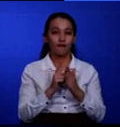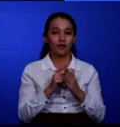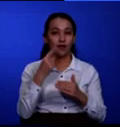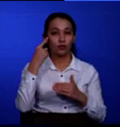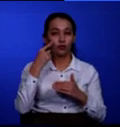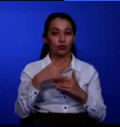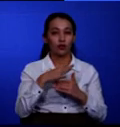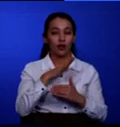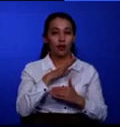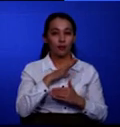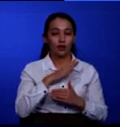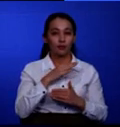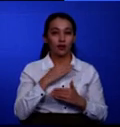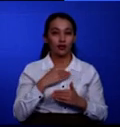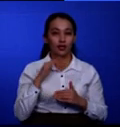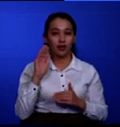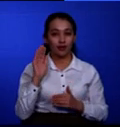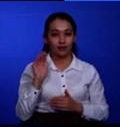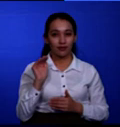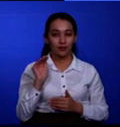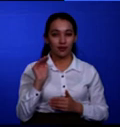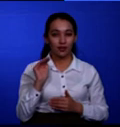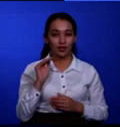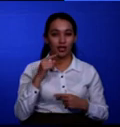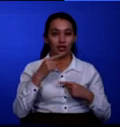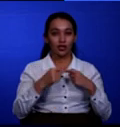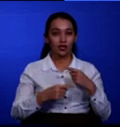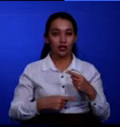berdim. Men esa sizlar bilan xayrlashaman.